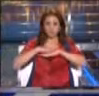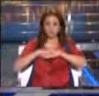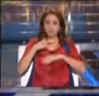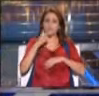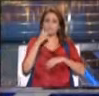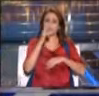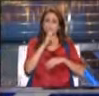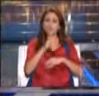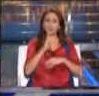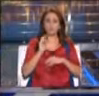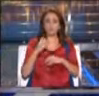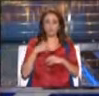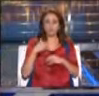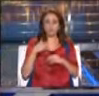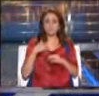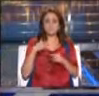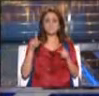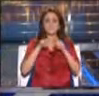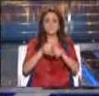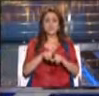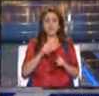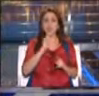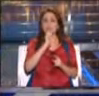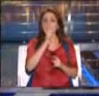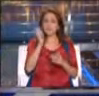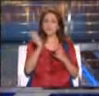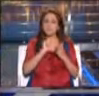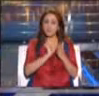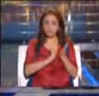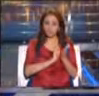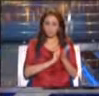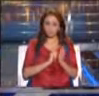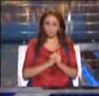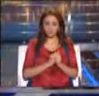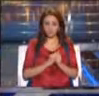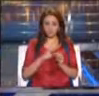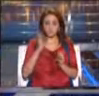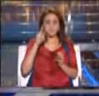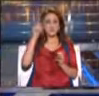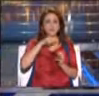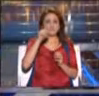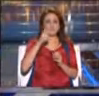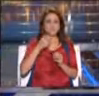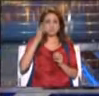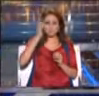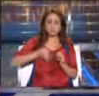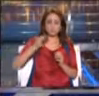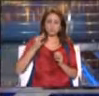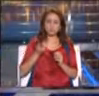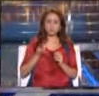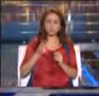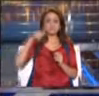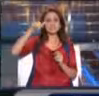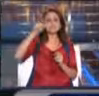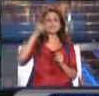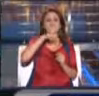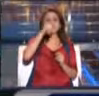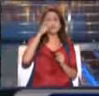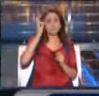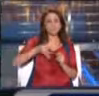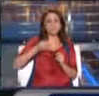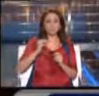انا بنتمي للاعلام المكتوب، اكثرهم انضباطا المكتوب. بنسبه كام في المية منضبط؟ نقول بنسبه 60%.